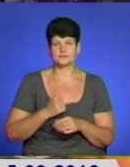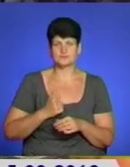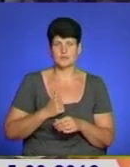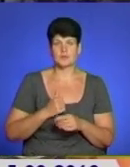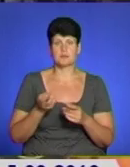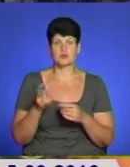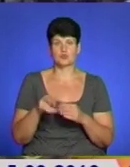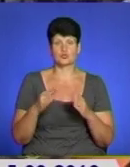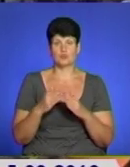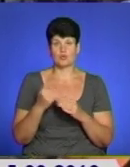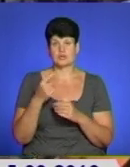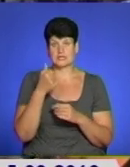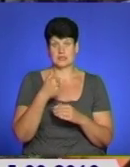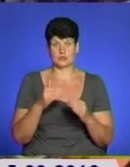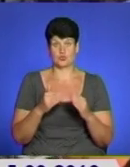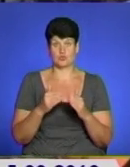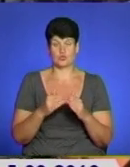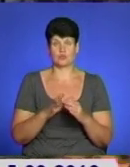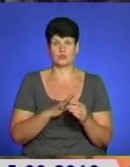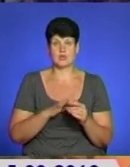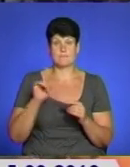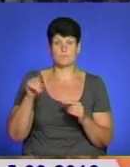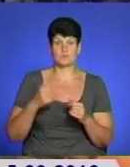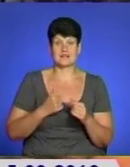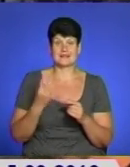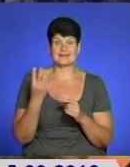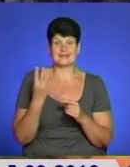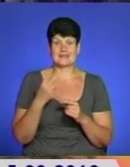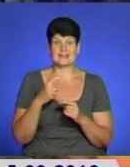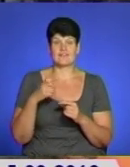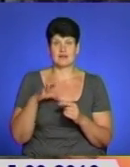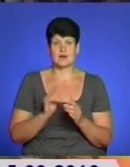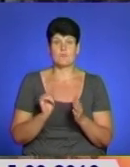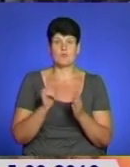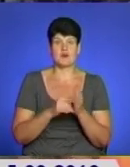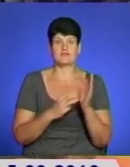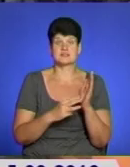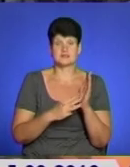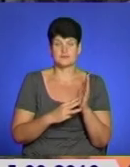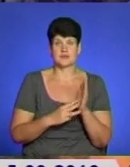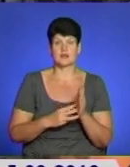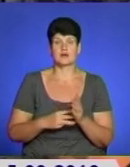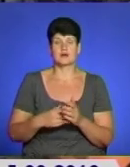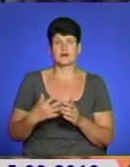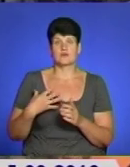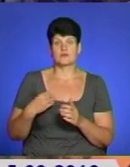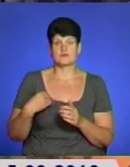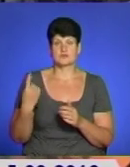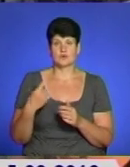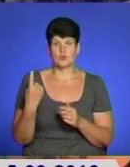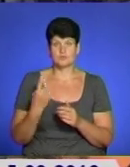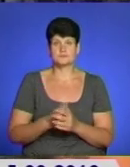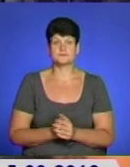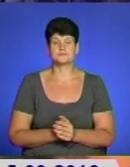рік часу вдома, прийшла мобілізація, третя хвиля, попав у 80-ку, місто Львів, десантна війська, рота